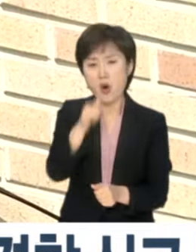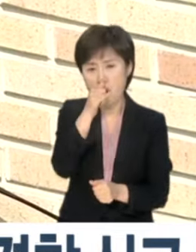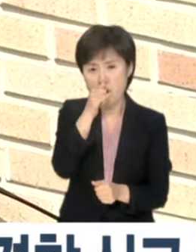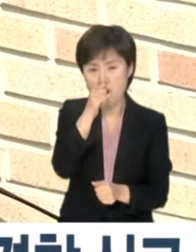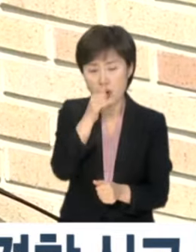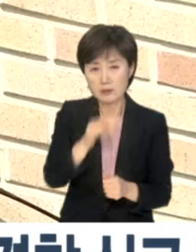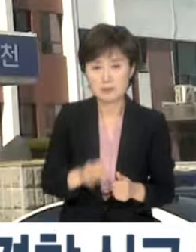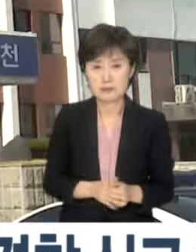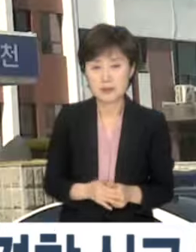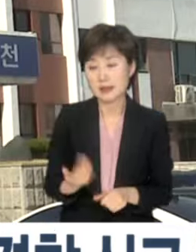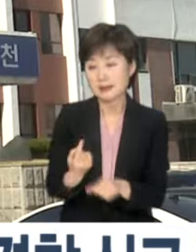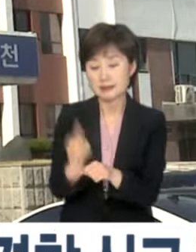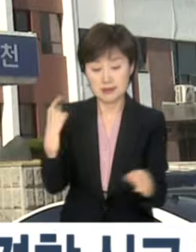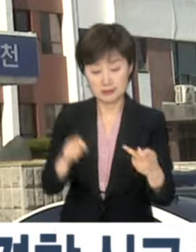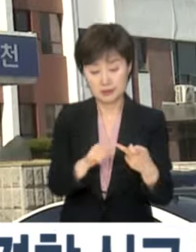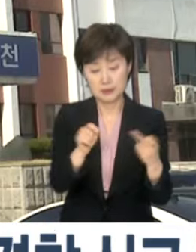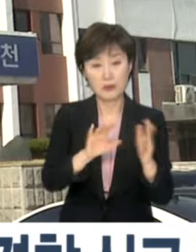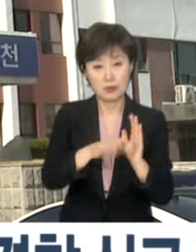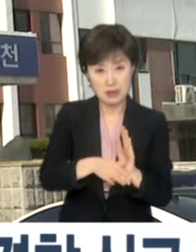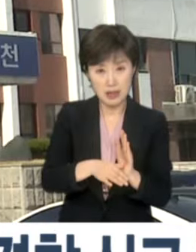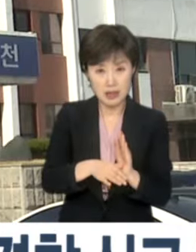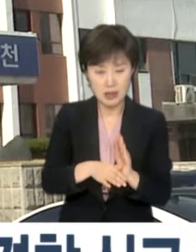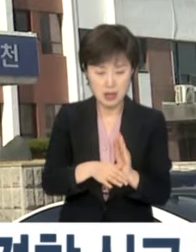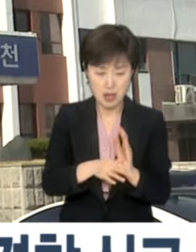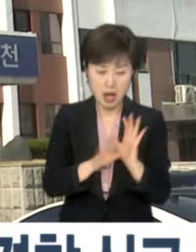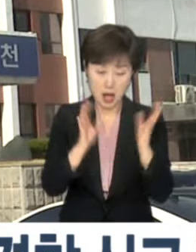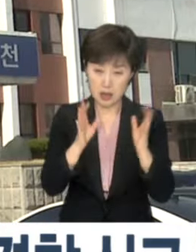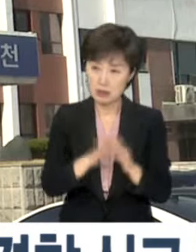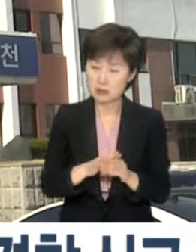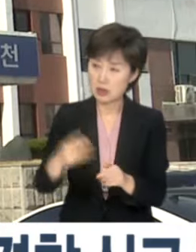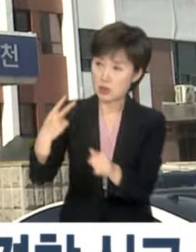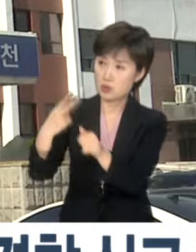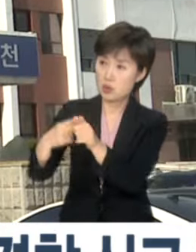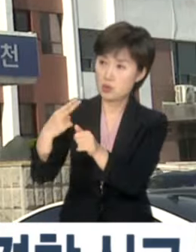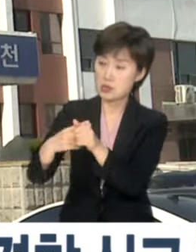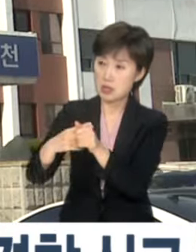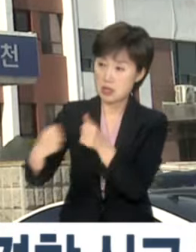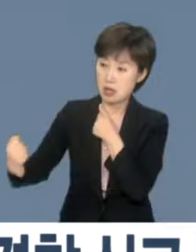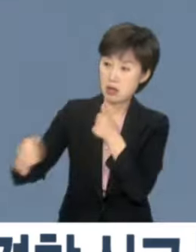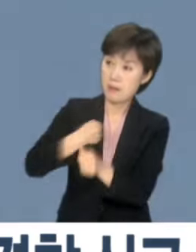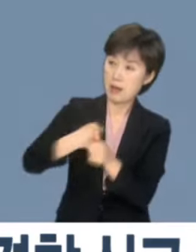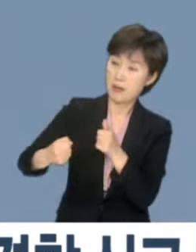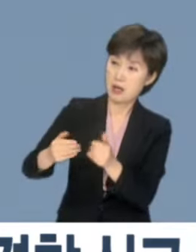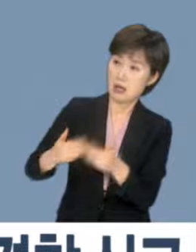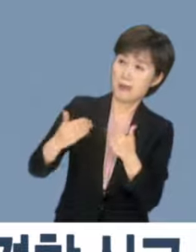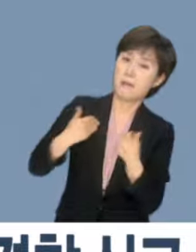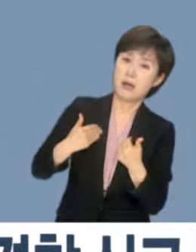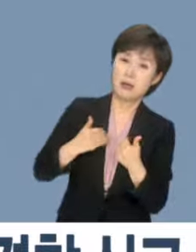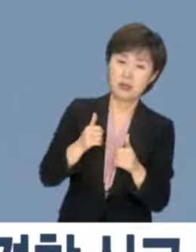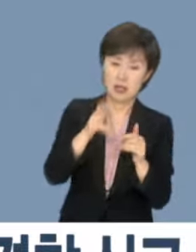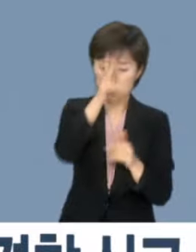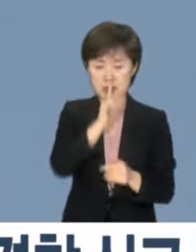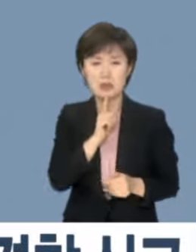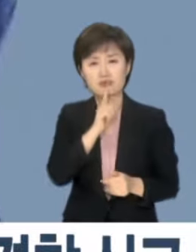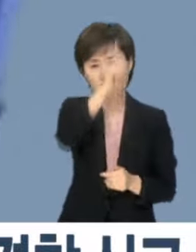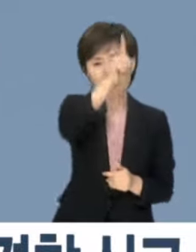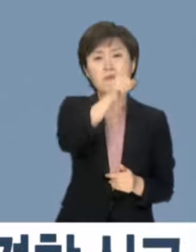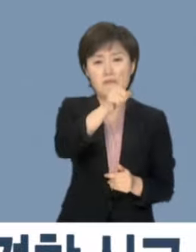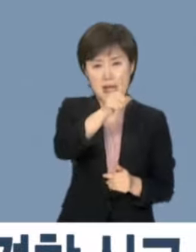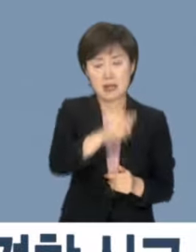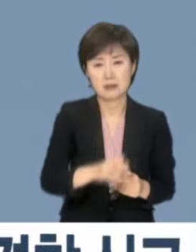나왔습니다 지난해 12월 한 아동이 보육 교사로부터 폭행과 폭원을 당했다는 신고가